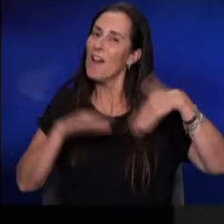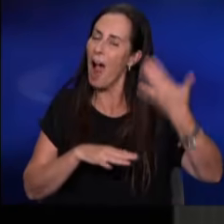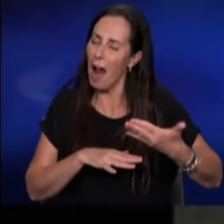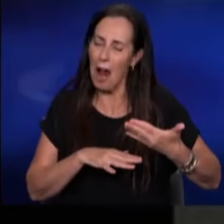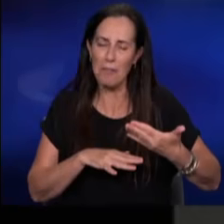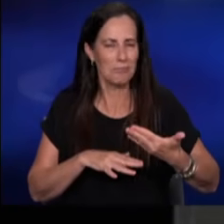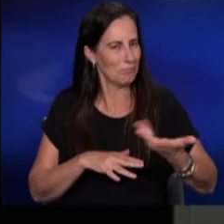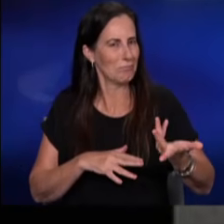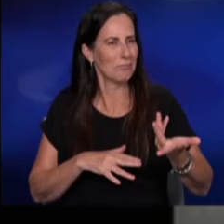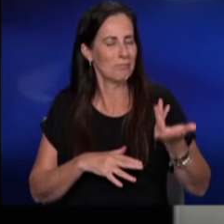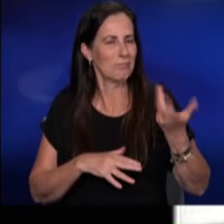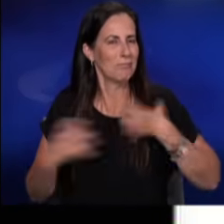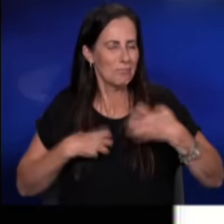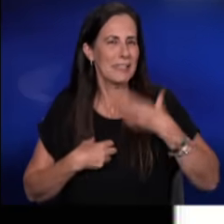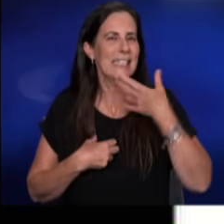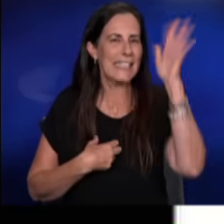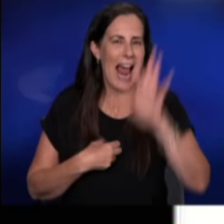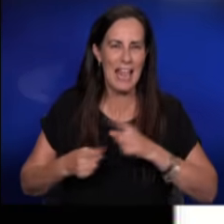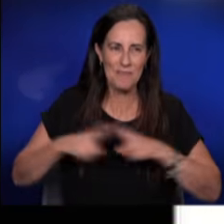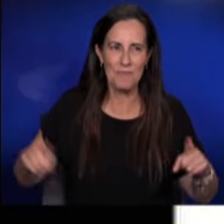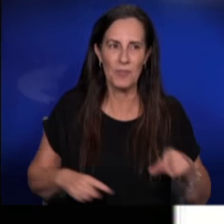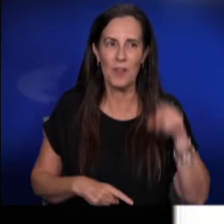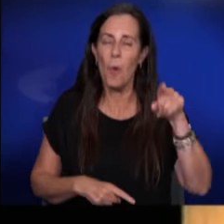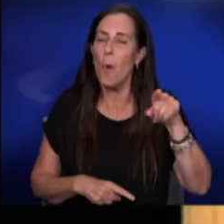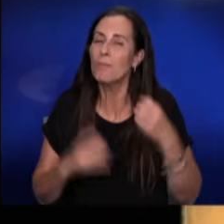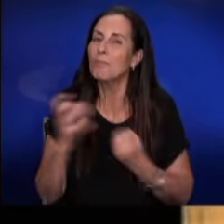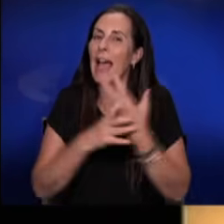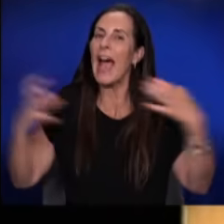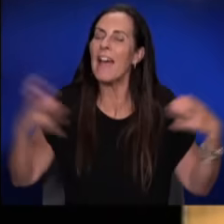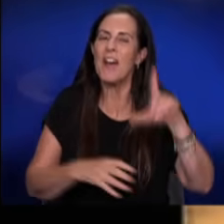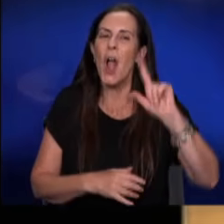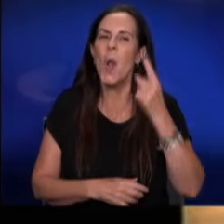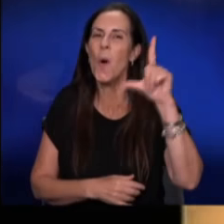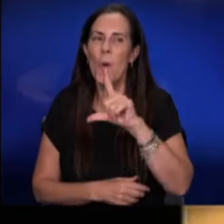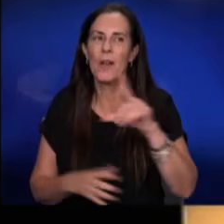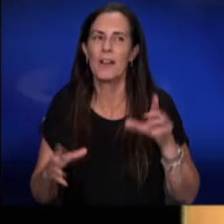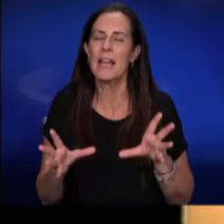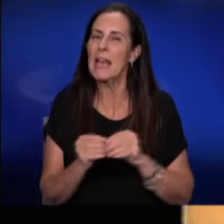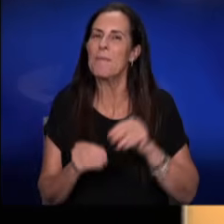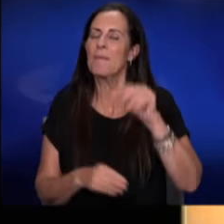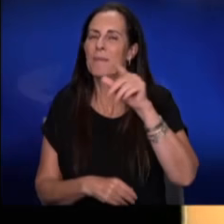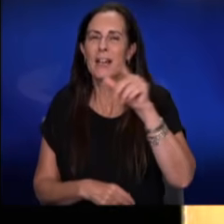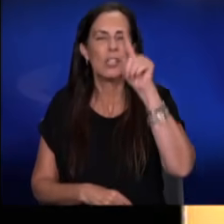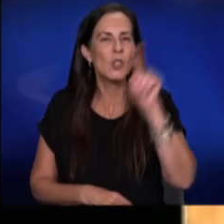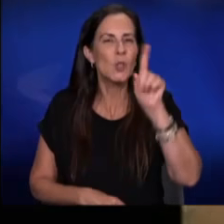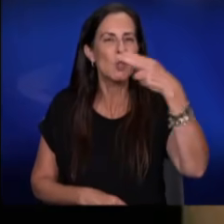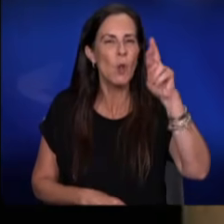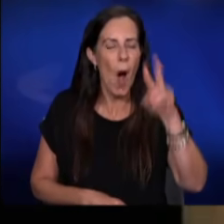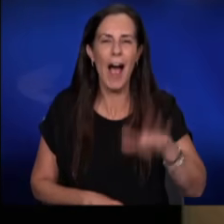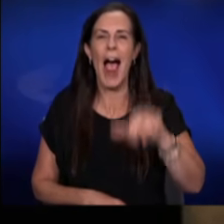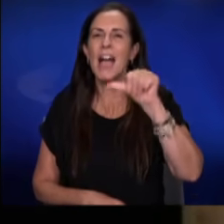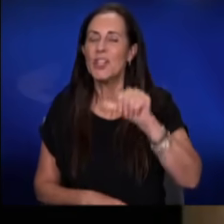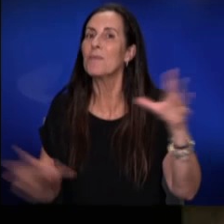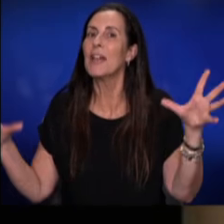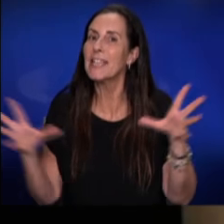במהרה בעולם התרבות והבידור הישראלי. הוא היה ממייסדי חבורת לולה מיתולוגית לצד אריק איינשטיין, אורי זוהר ואחרים,